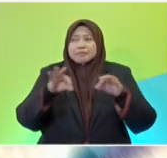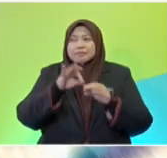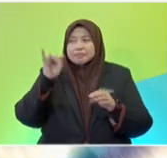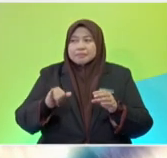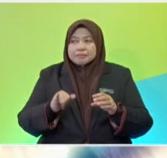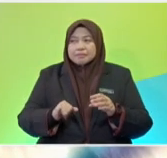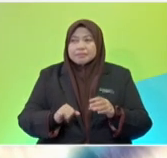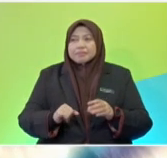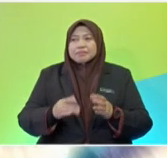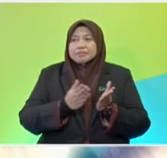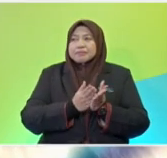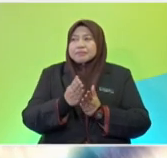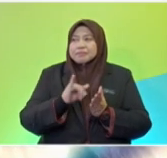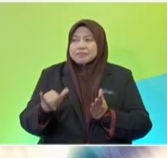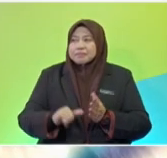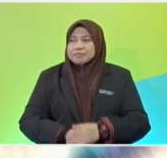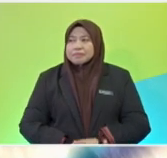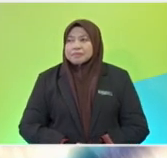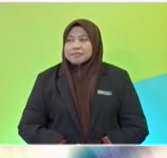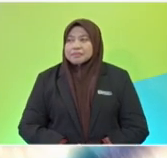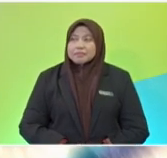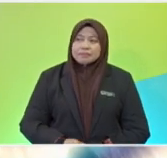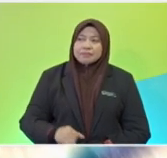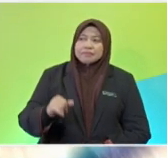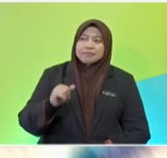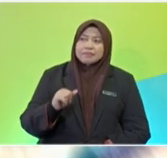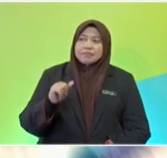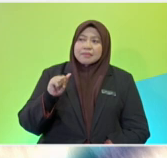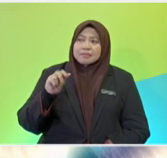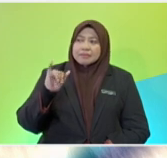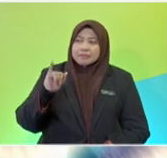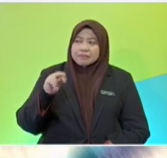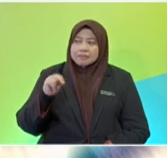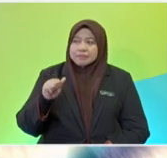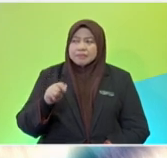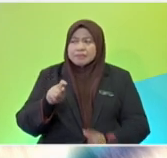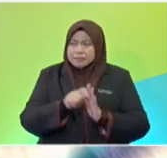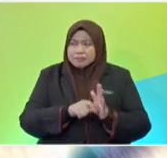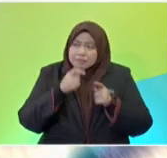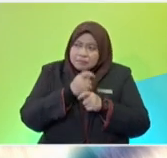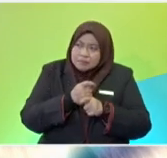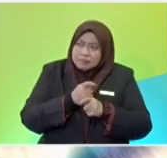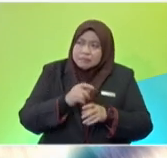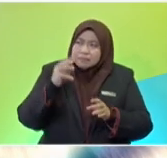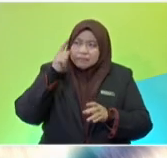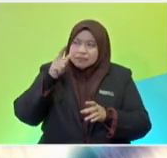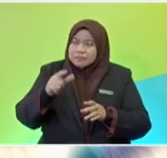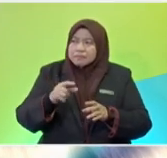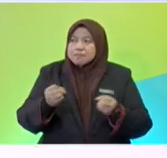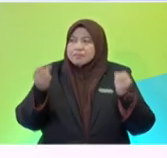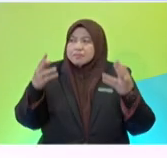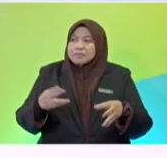banyak hasil Crash penduduk tempatnya dijual di situ ada sesuatu yang pertama